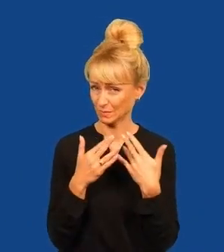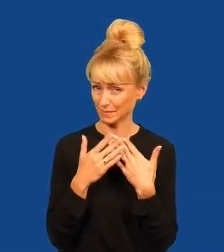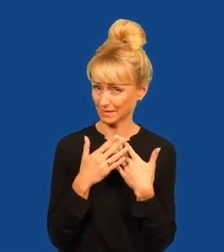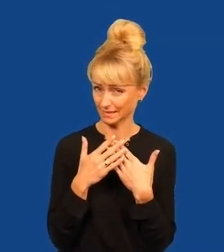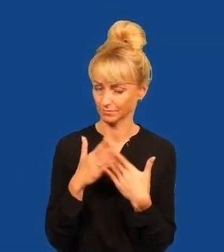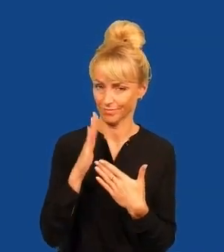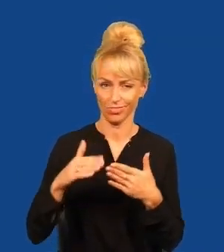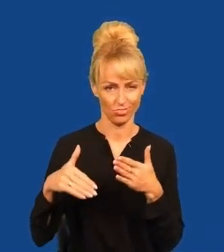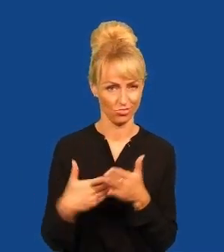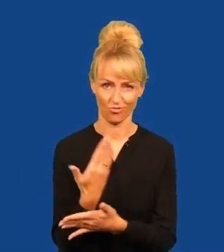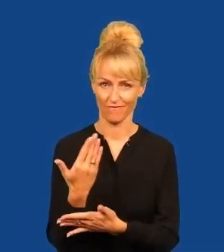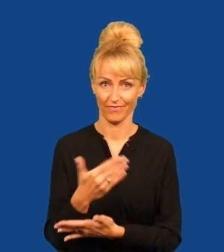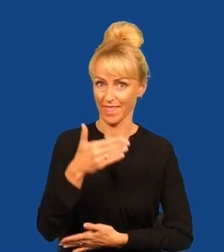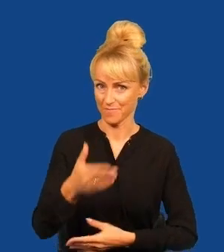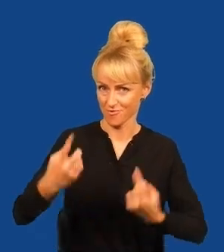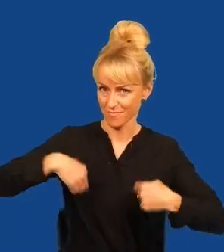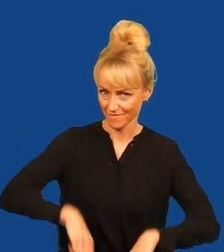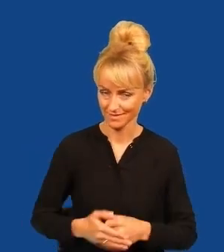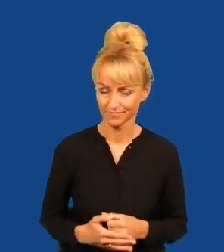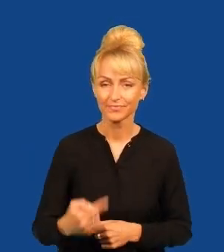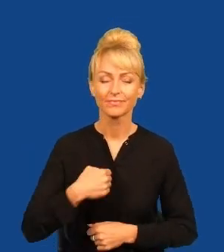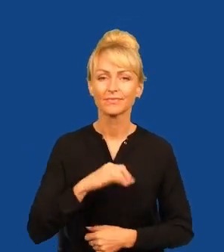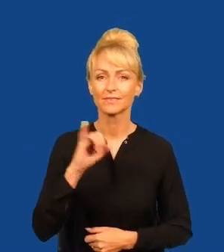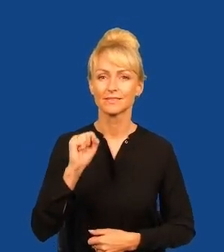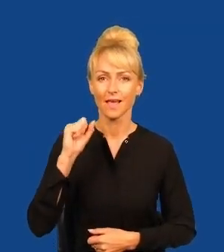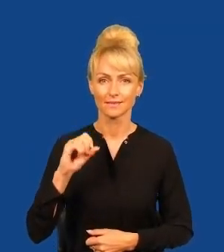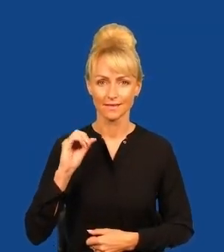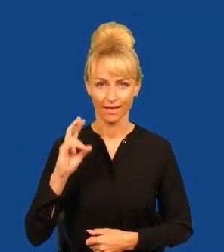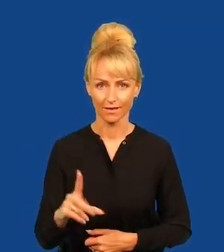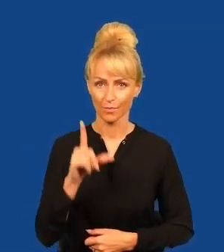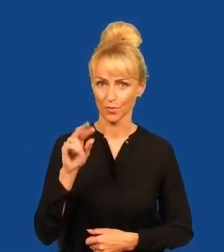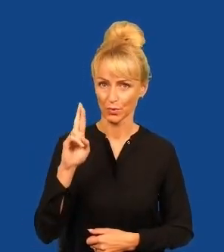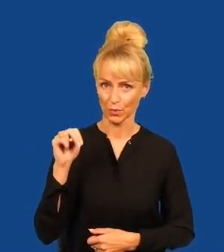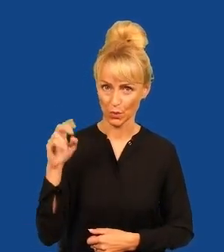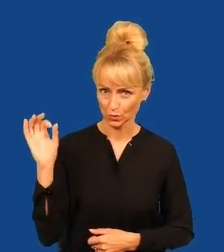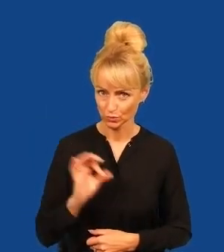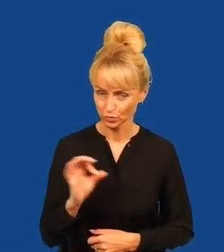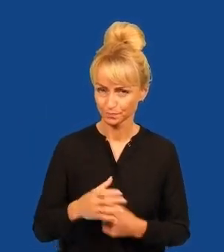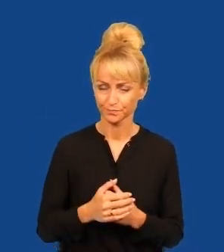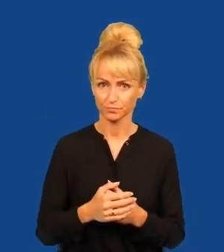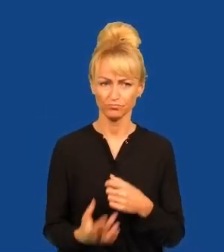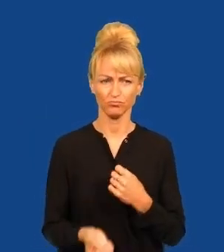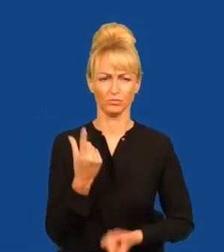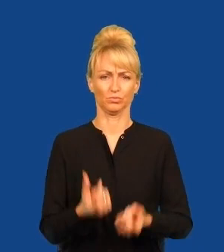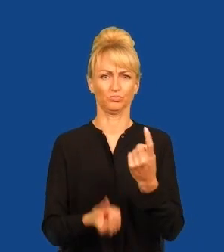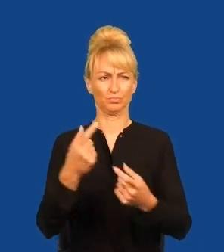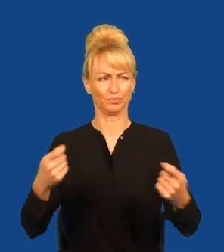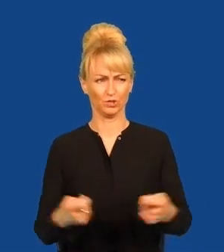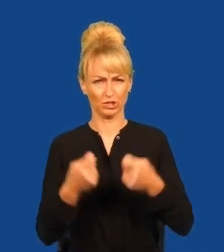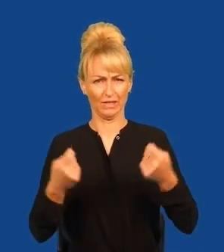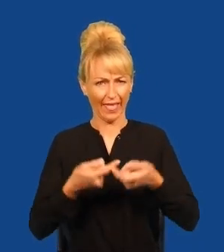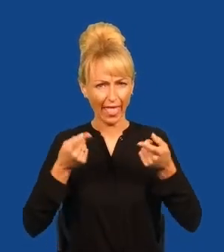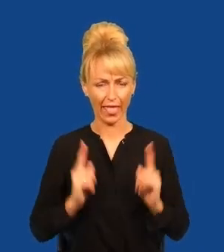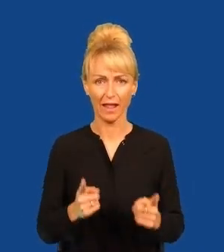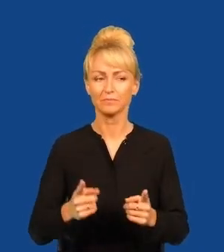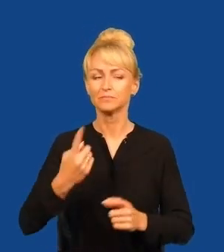krokami. Ja nazywam się Jacek Pruś i opowiem Wam o tym, jak pokonujemy trudności w projektowaniu, jak przekuwamy je w